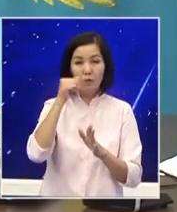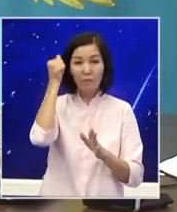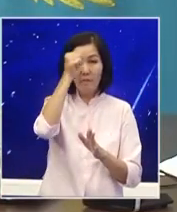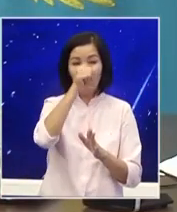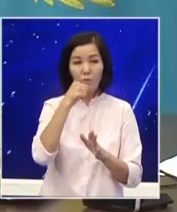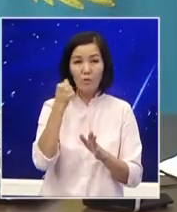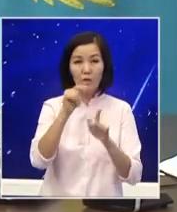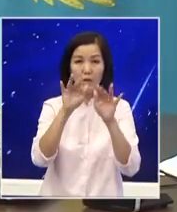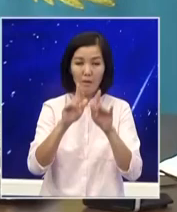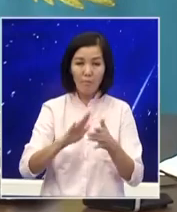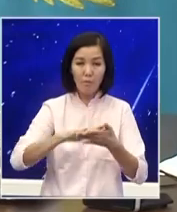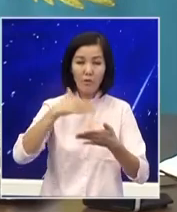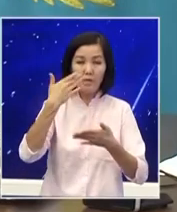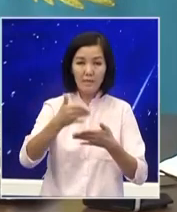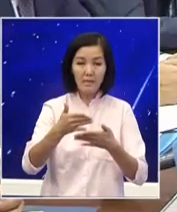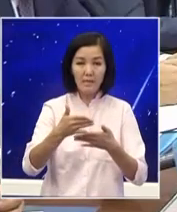детализация